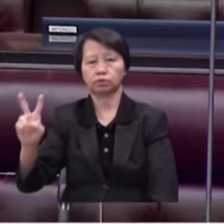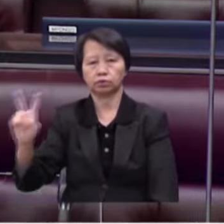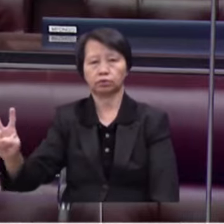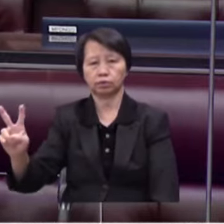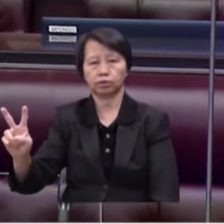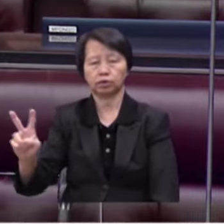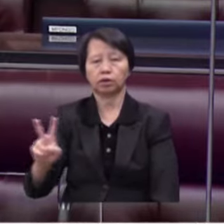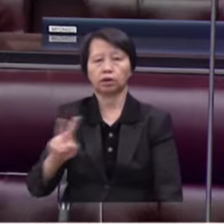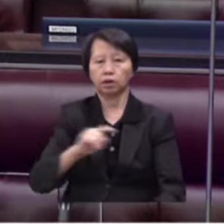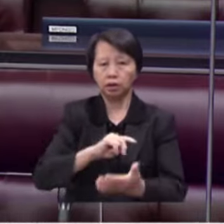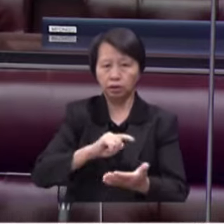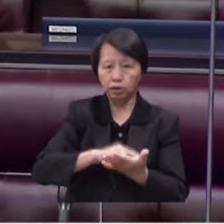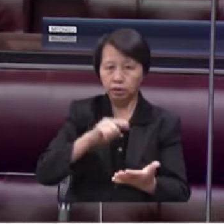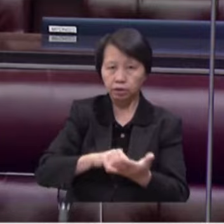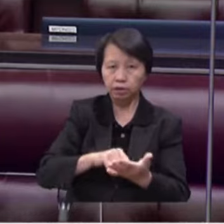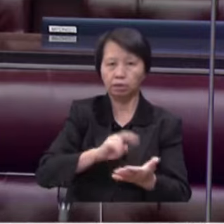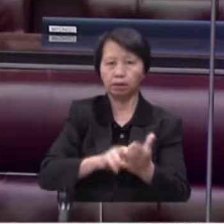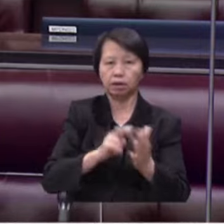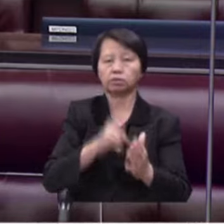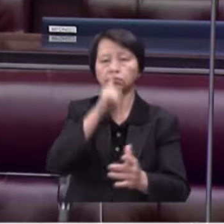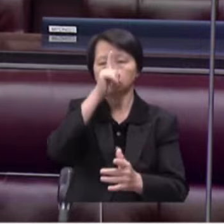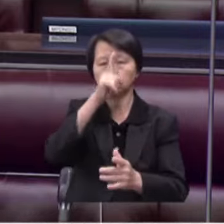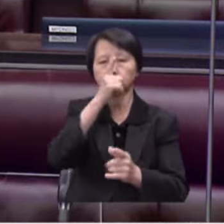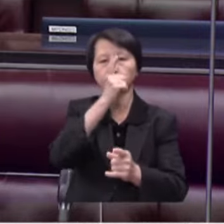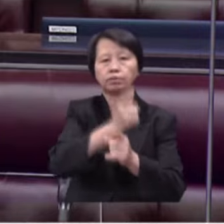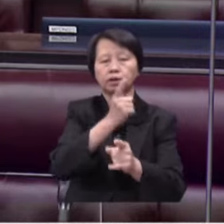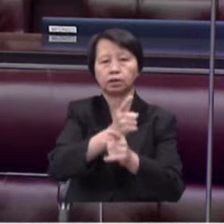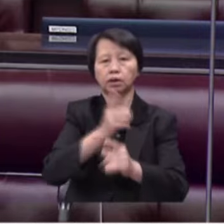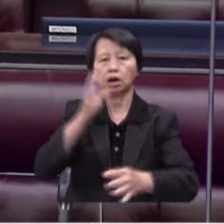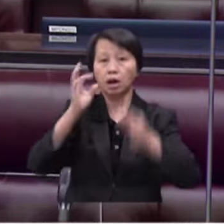ini bermakna memang benar